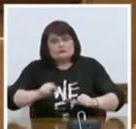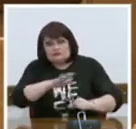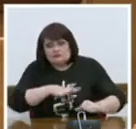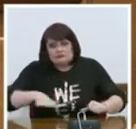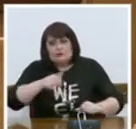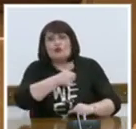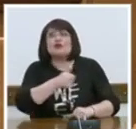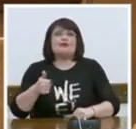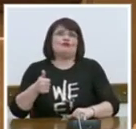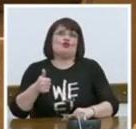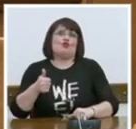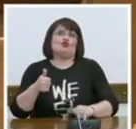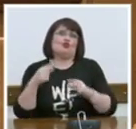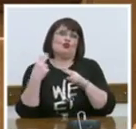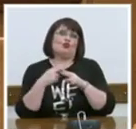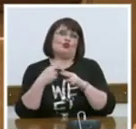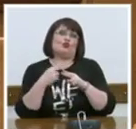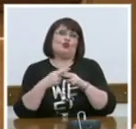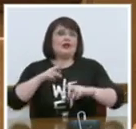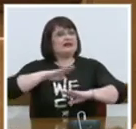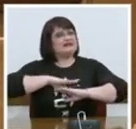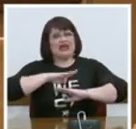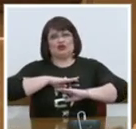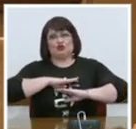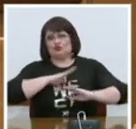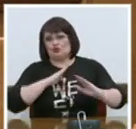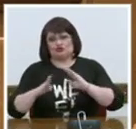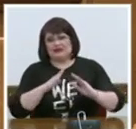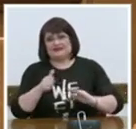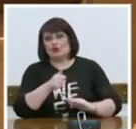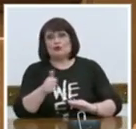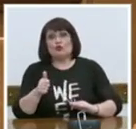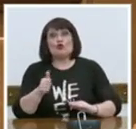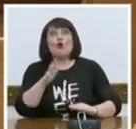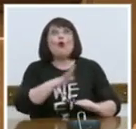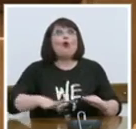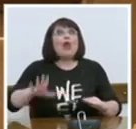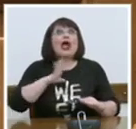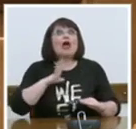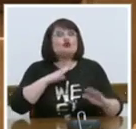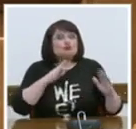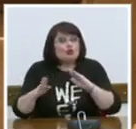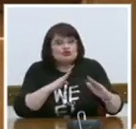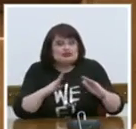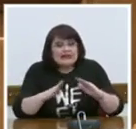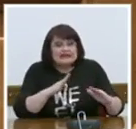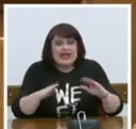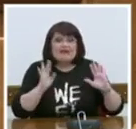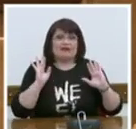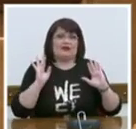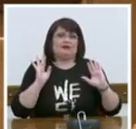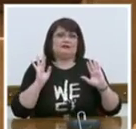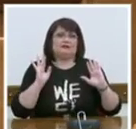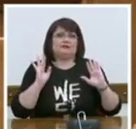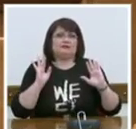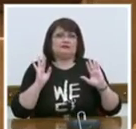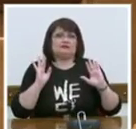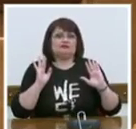οι πανάξιες ένοπλες δυνάμεις μας. Τις προασπίζει ο λαός με την ομηρική και θουκυδίδιο